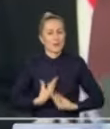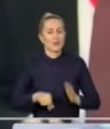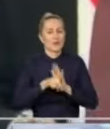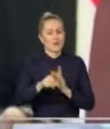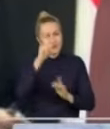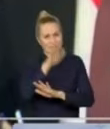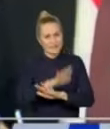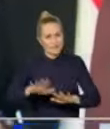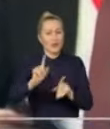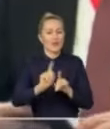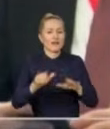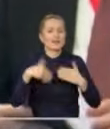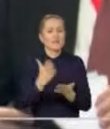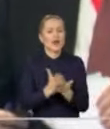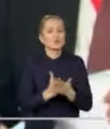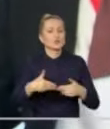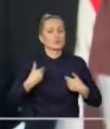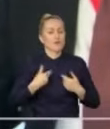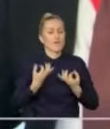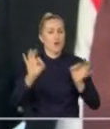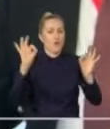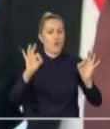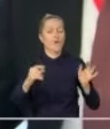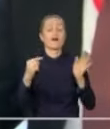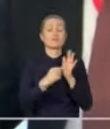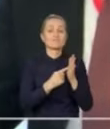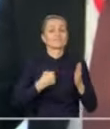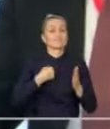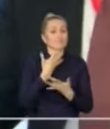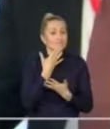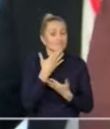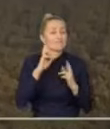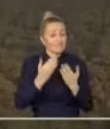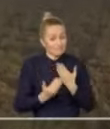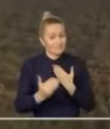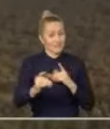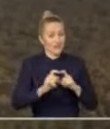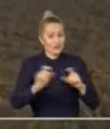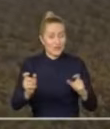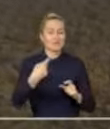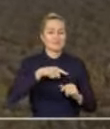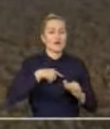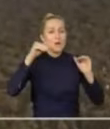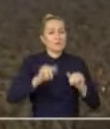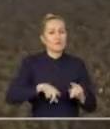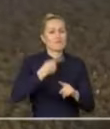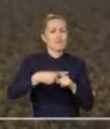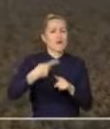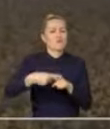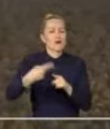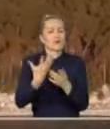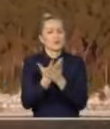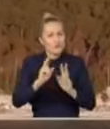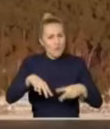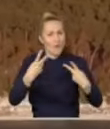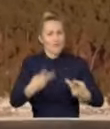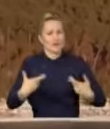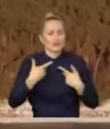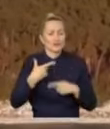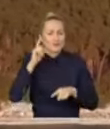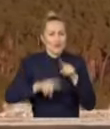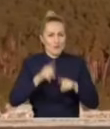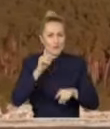odciążymy nasze służby zdrowia. Mam nadzieję, że w efekcie w niedługim czasie będziemy mogli powoli wracać pod tym względem do